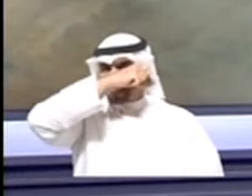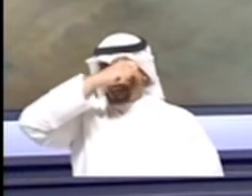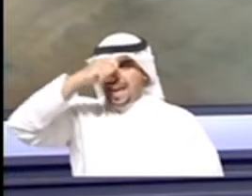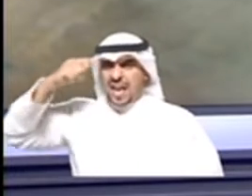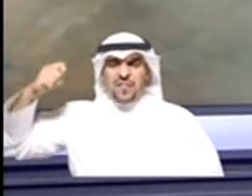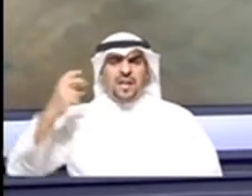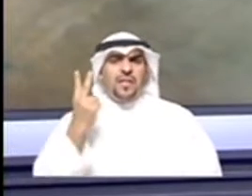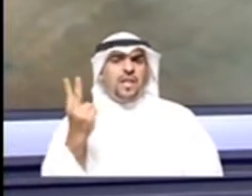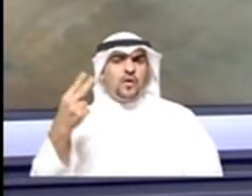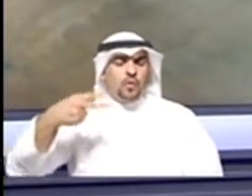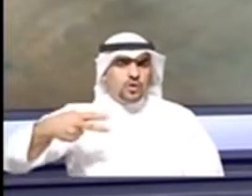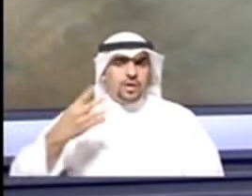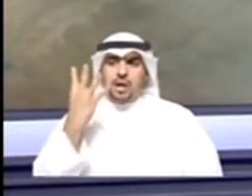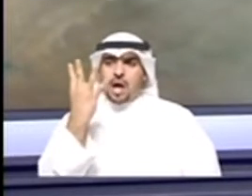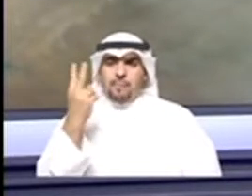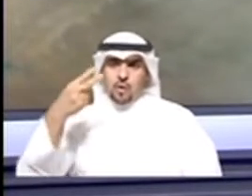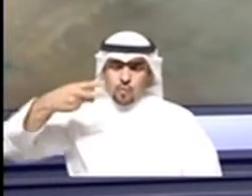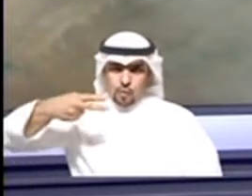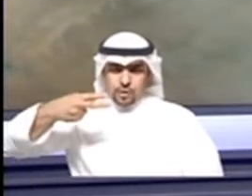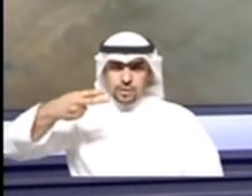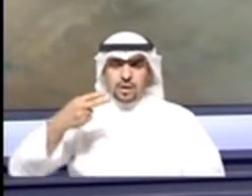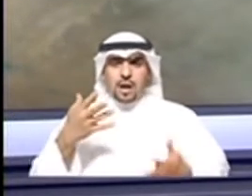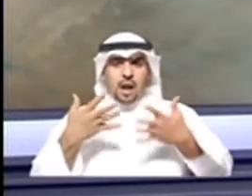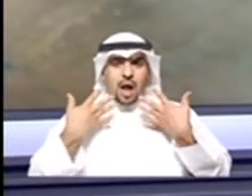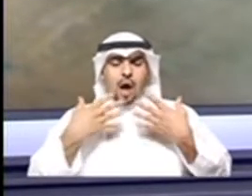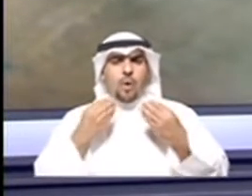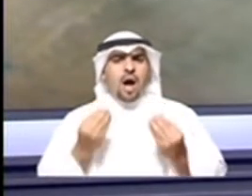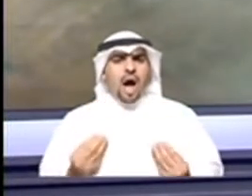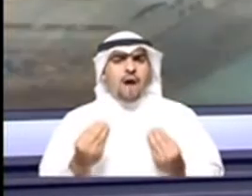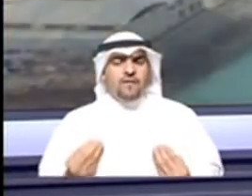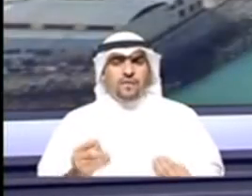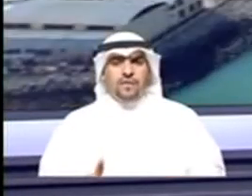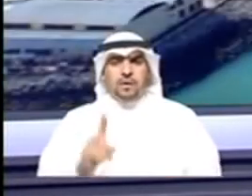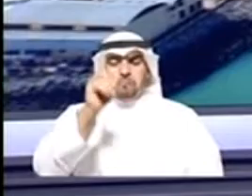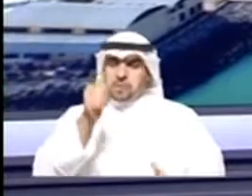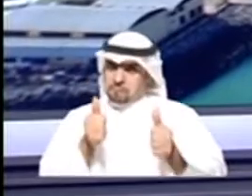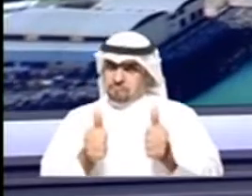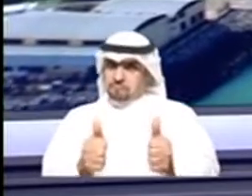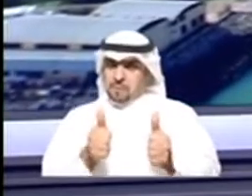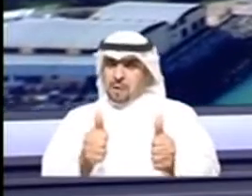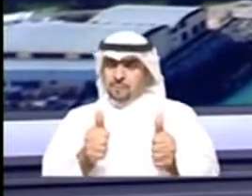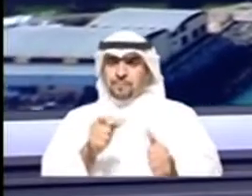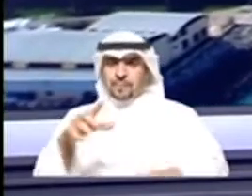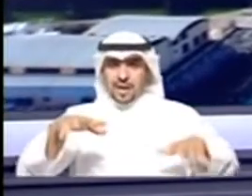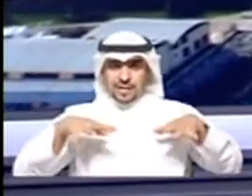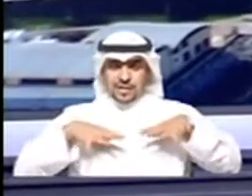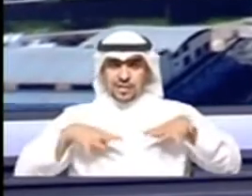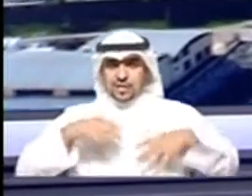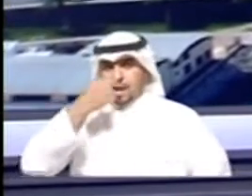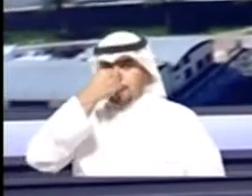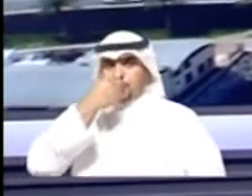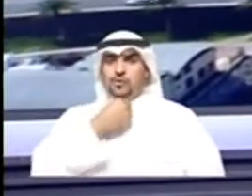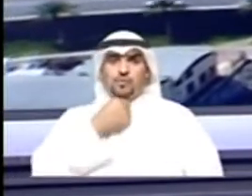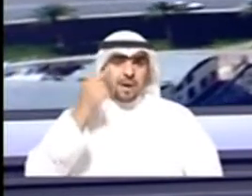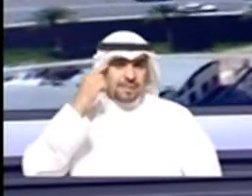إلى 24 درجة مئوية، والهواء راح يكون خفيف. أيضا راح تكون أجواء لطيفة خلال عطلة نهاية الأسبوع. البحر